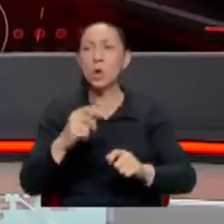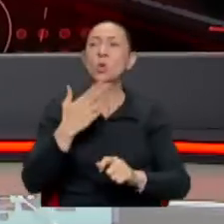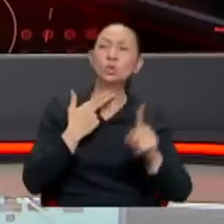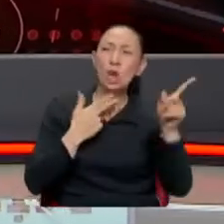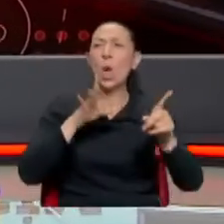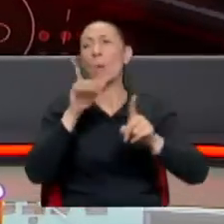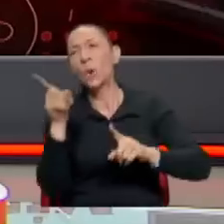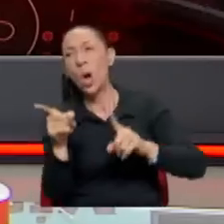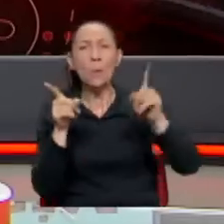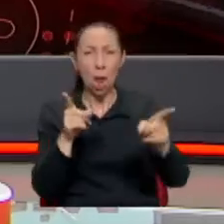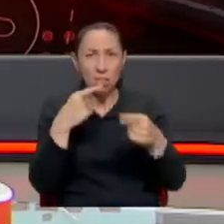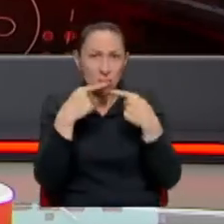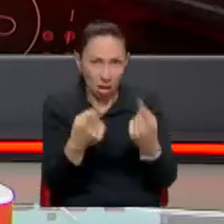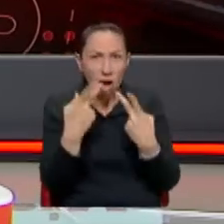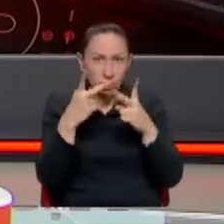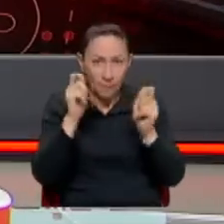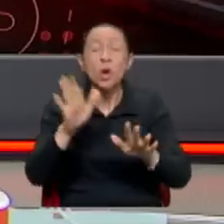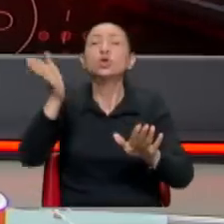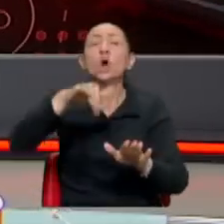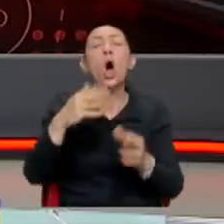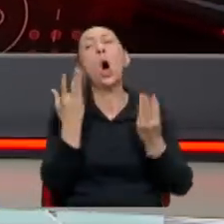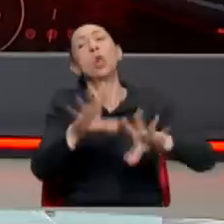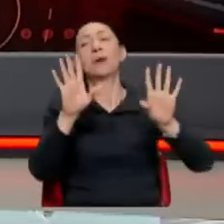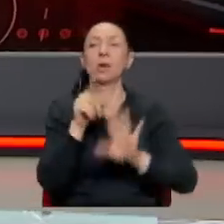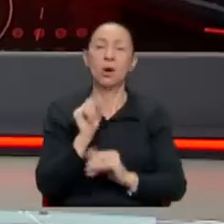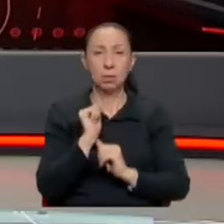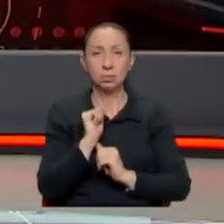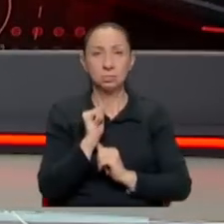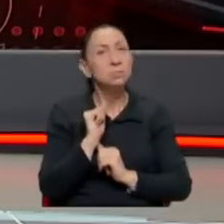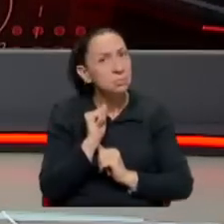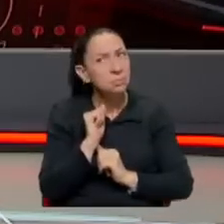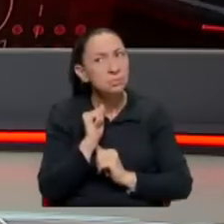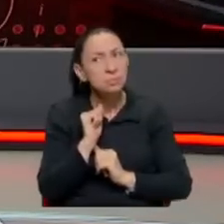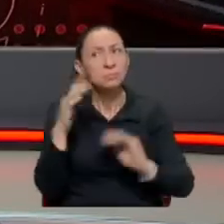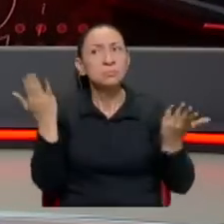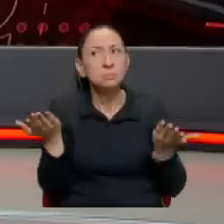yok şu yok bu. Sonra da dendi ki olmadı o.